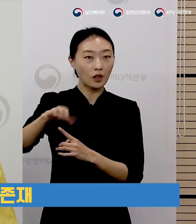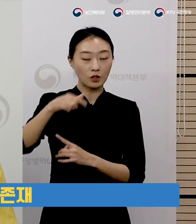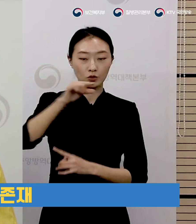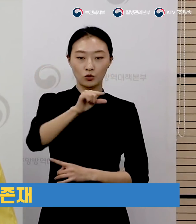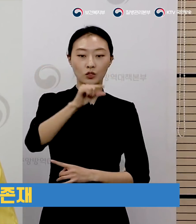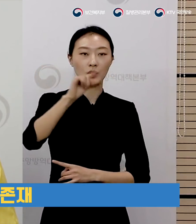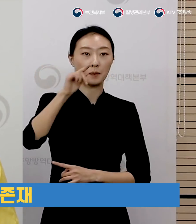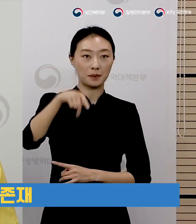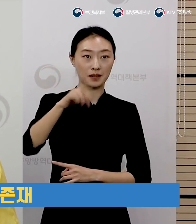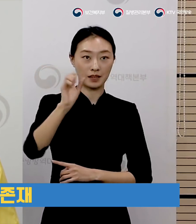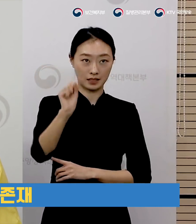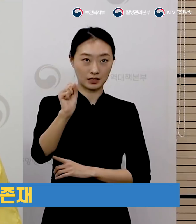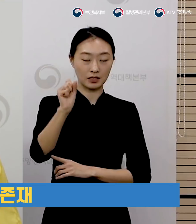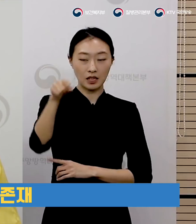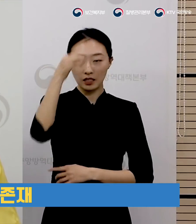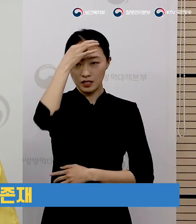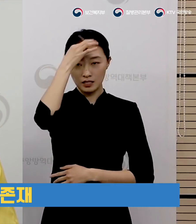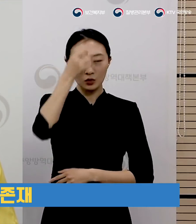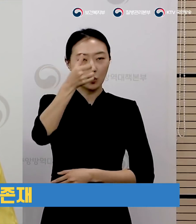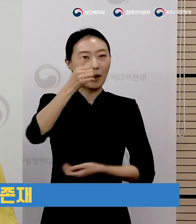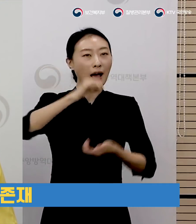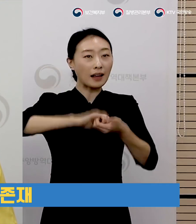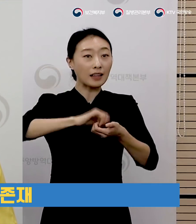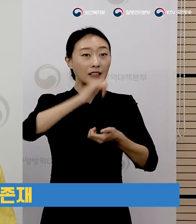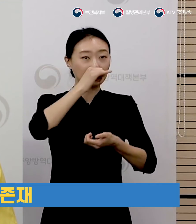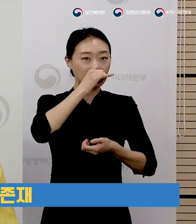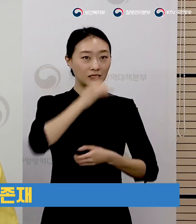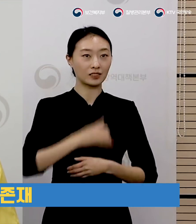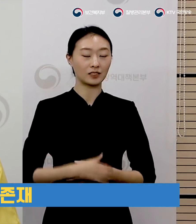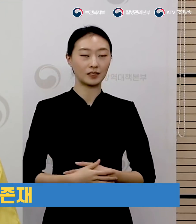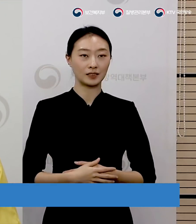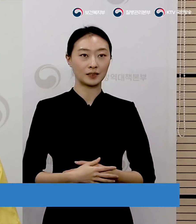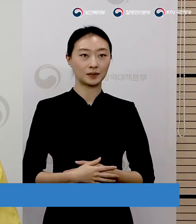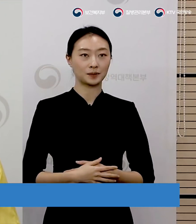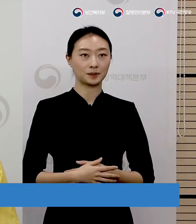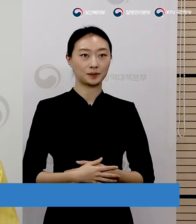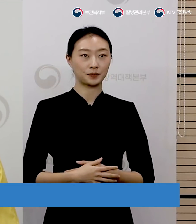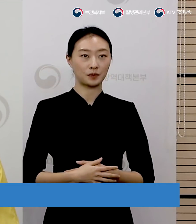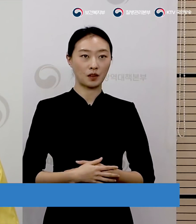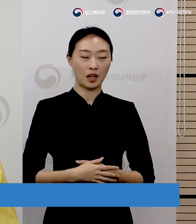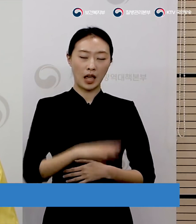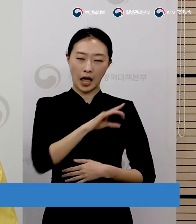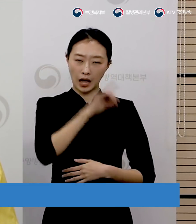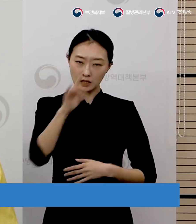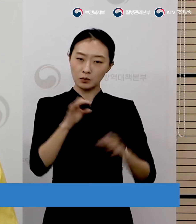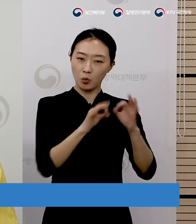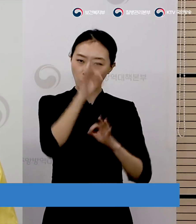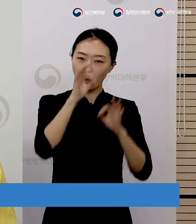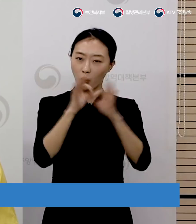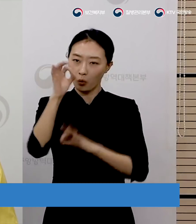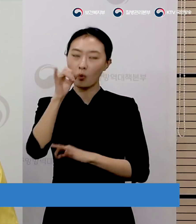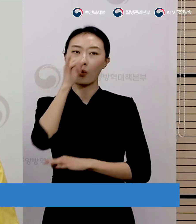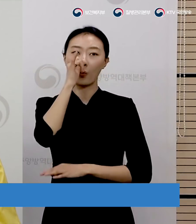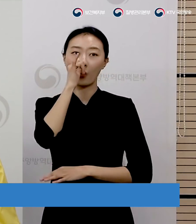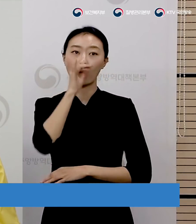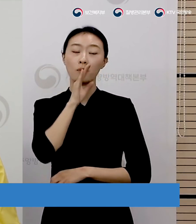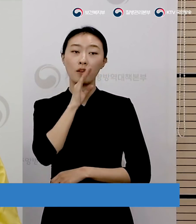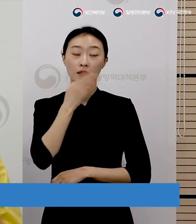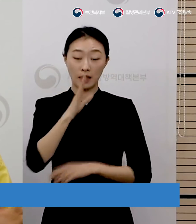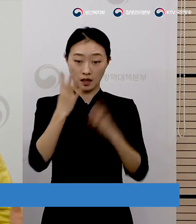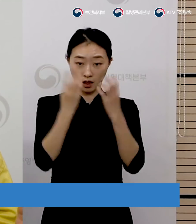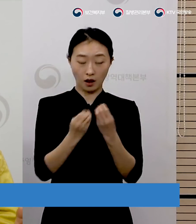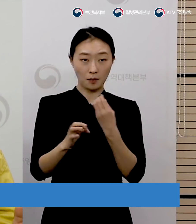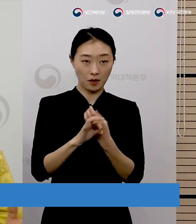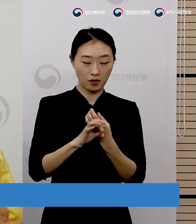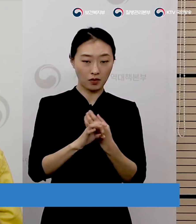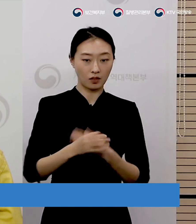한계가 있습니다. 이제 이 기술적 한계 때문에 오류가 발생을 가끔 하는데 예를 들면